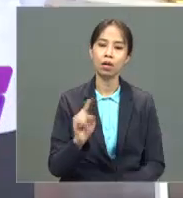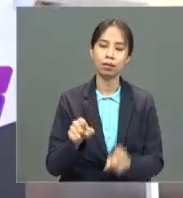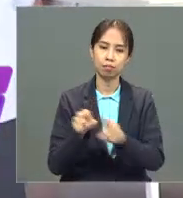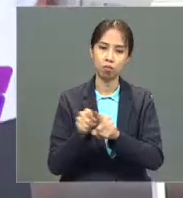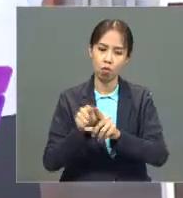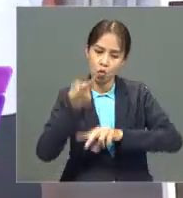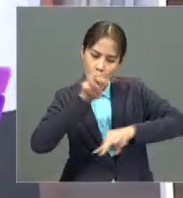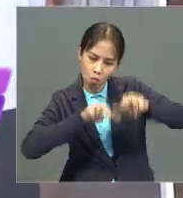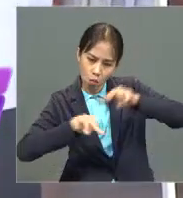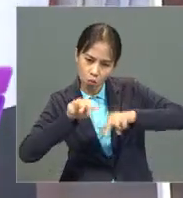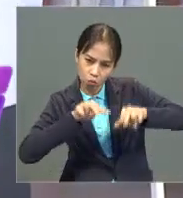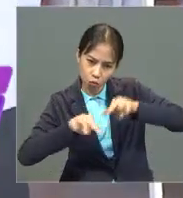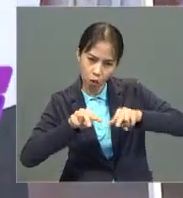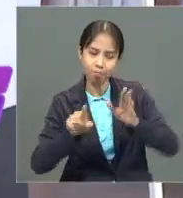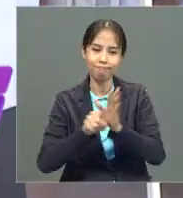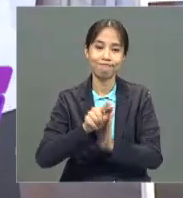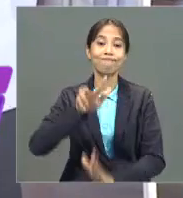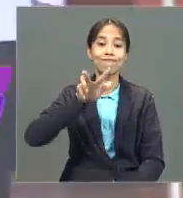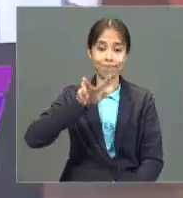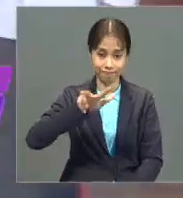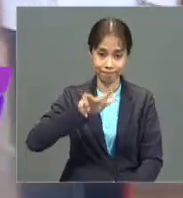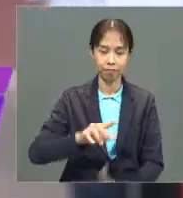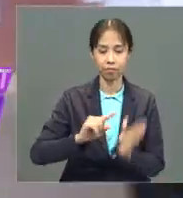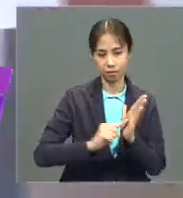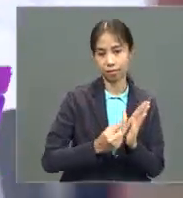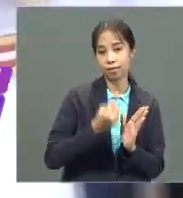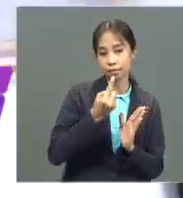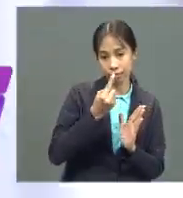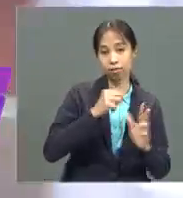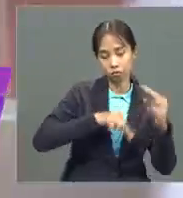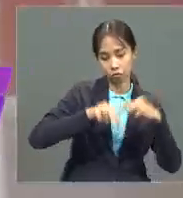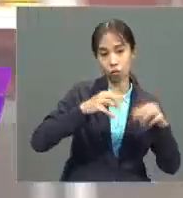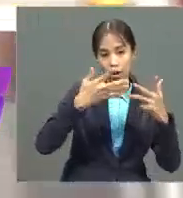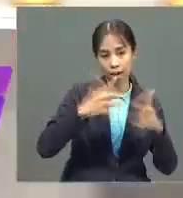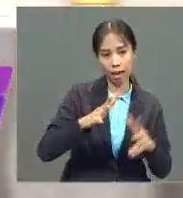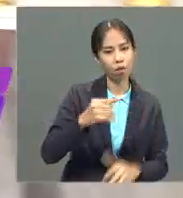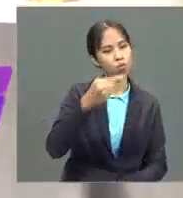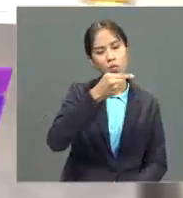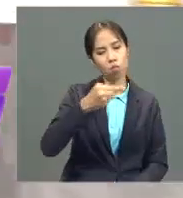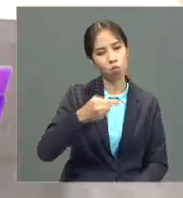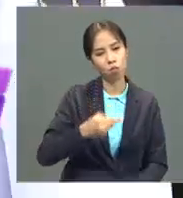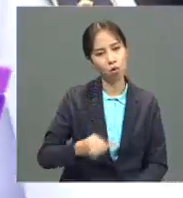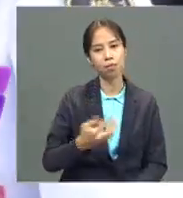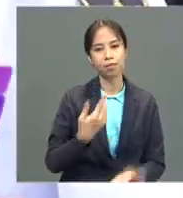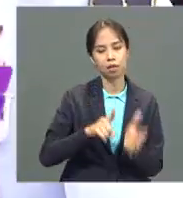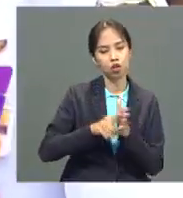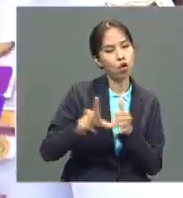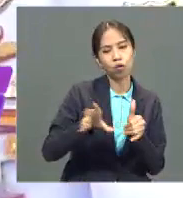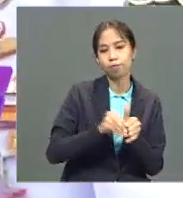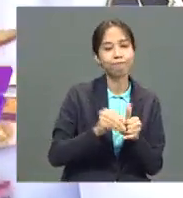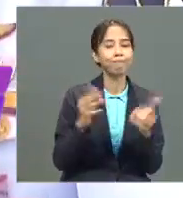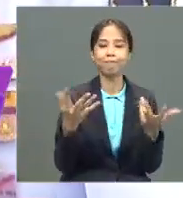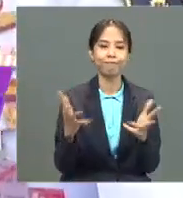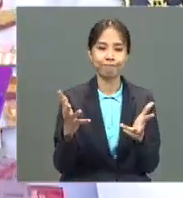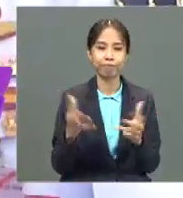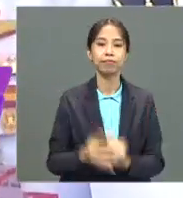จสารคัดหลั่งหรือว่า swab ถึง3ครั้งครั้งแรกเนี่ยผลออกมาแล้วค่ะผลเป็นลบทุกคนไม่มีใครติดเชื้อโควิ